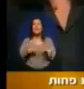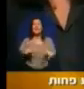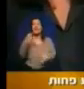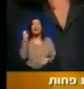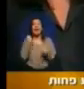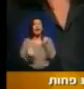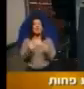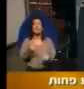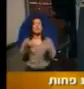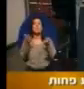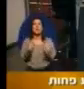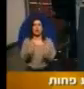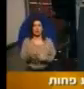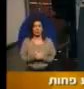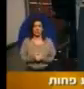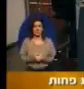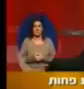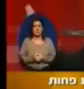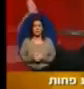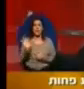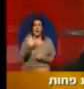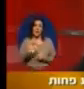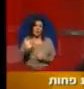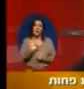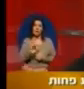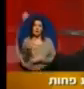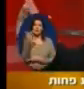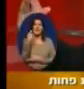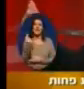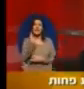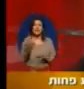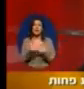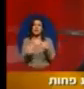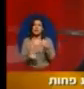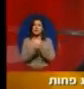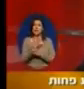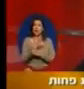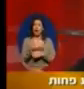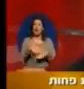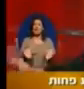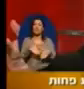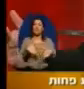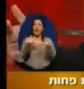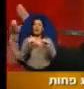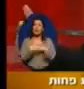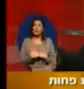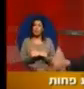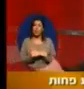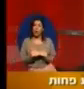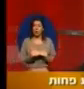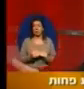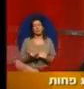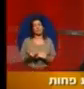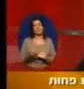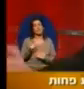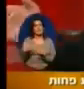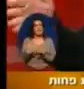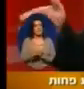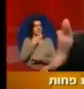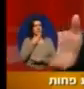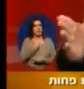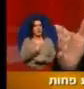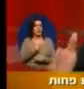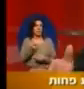כלכלי. ועדיין, המדינה היחידה עם צמיחה, עם אבטלה מאוד נמוכה, צריך לתת קרדיט לממשלה, וזה הישגים לא